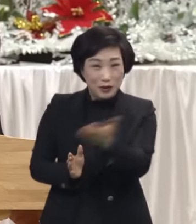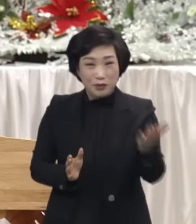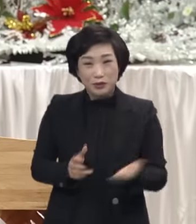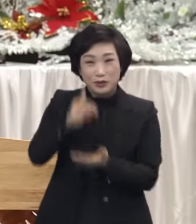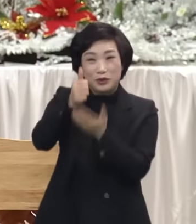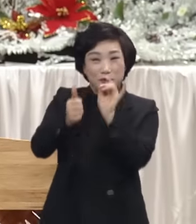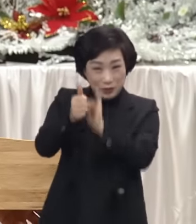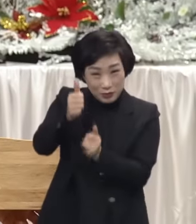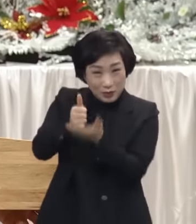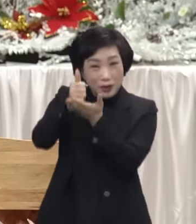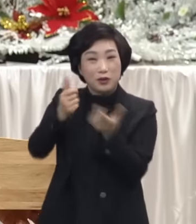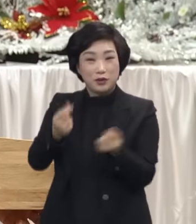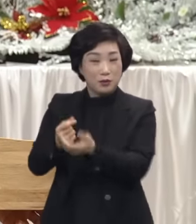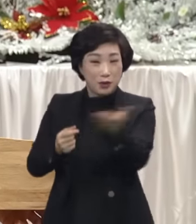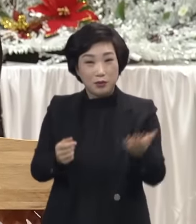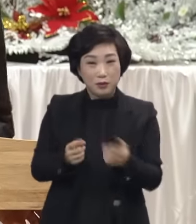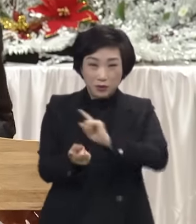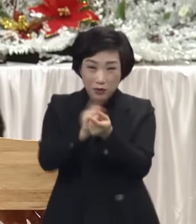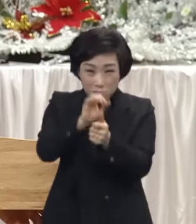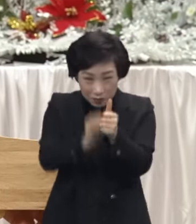주님 섬기듯 섬겨야 될